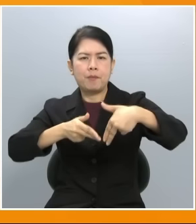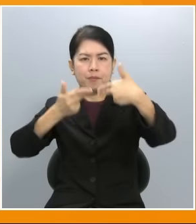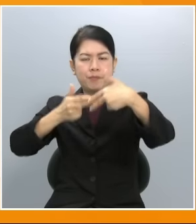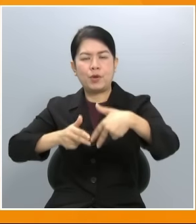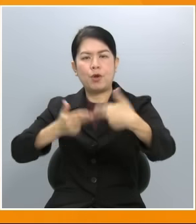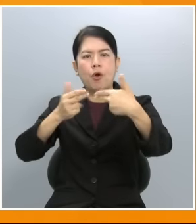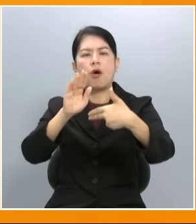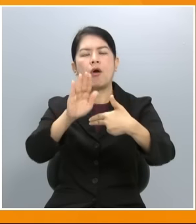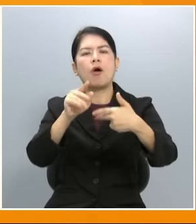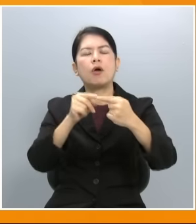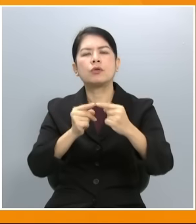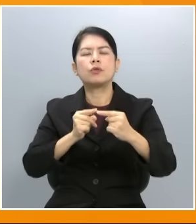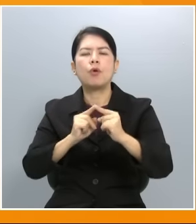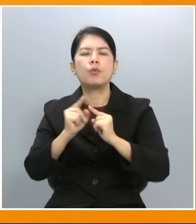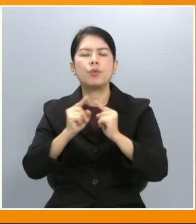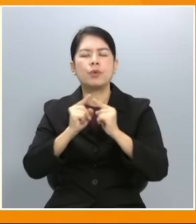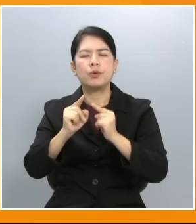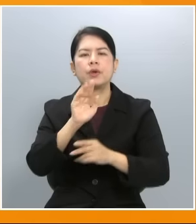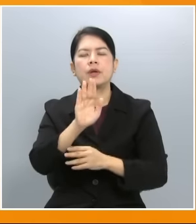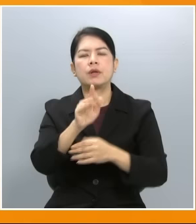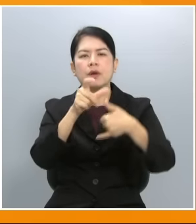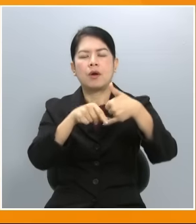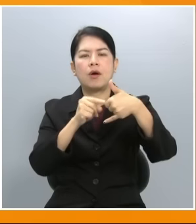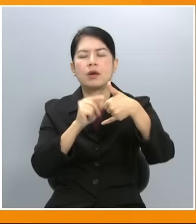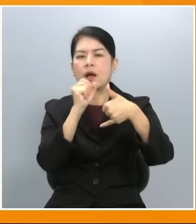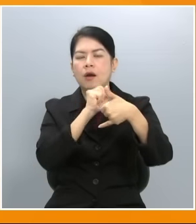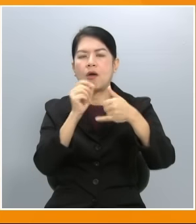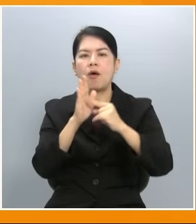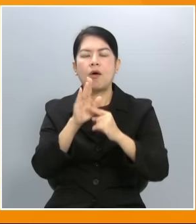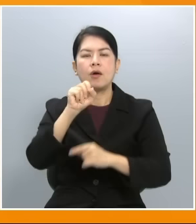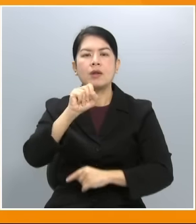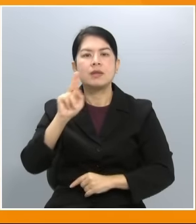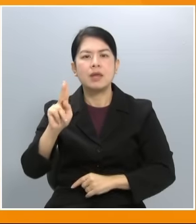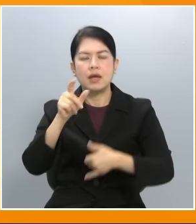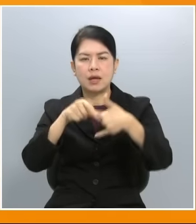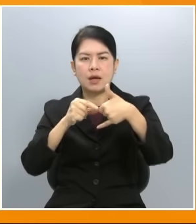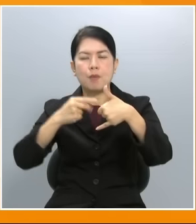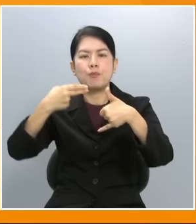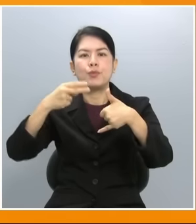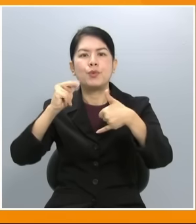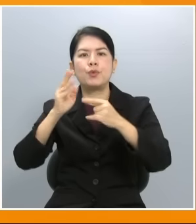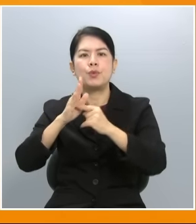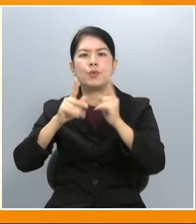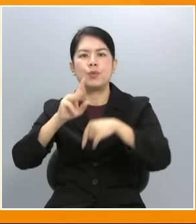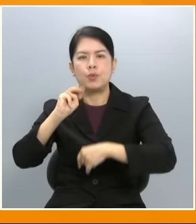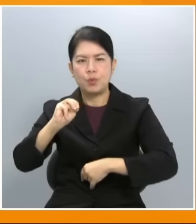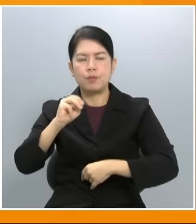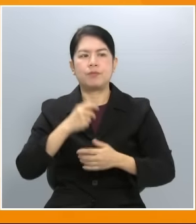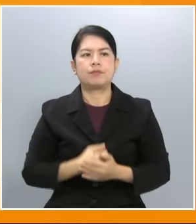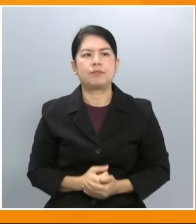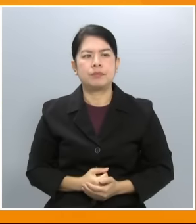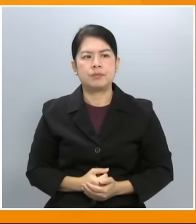คงจะได้มีการพูดคุยกัน ค่ะ อันนี้อาจจะเป็นการยืนยันว่าอันนี้เป็นกรณีพี่เสกจริงๆไม่